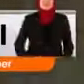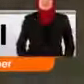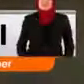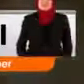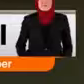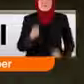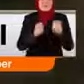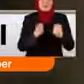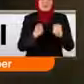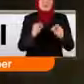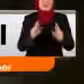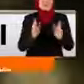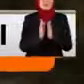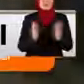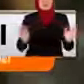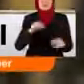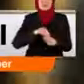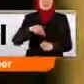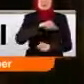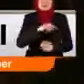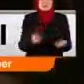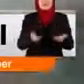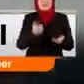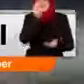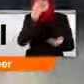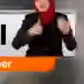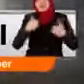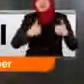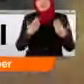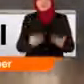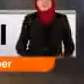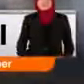Bu araçta hasar büyük içindekiler s hafif yaralıydı